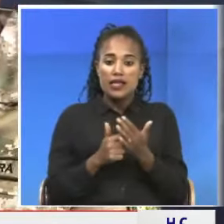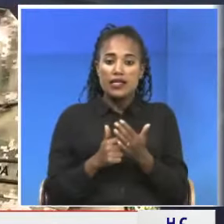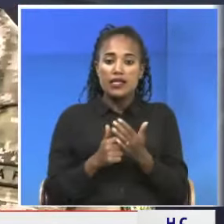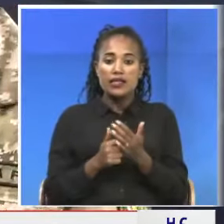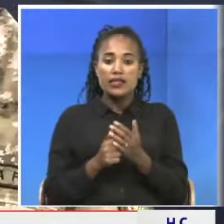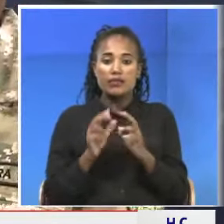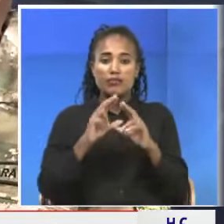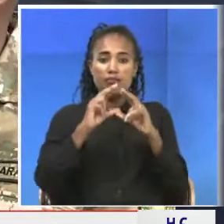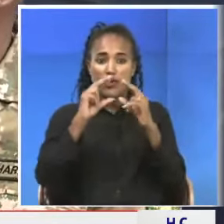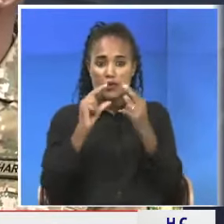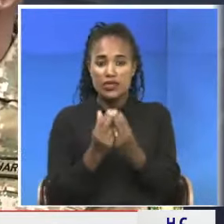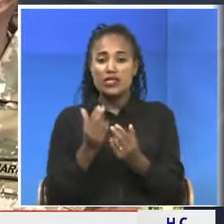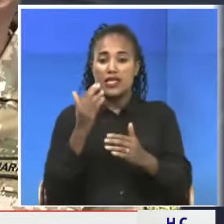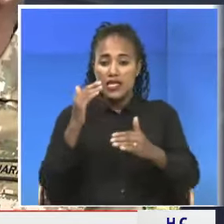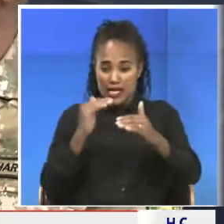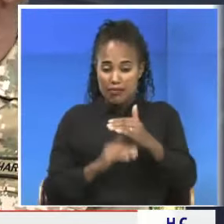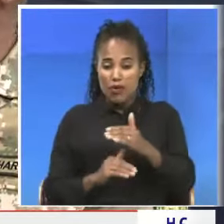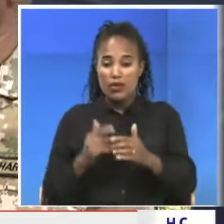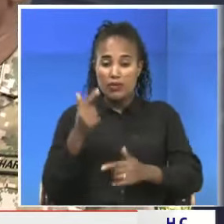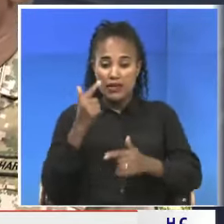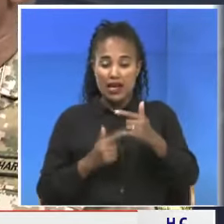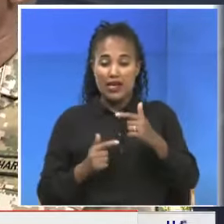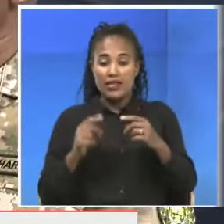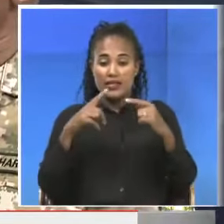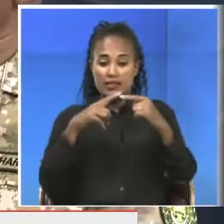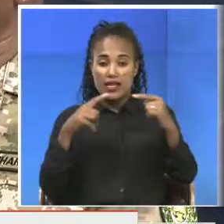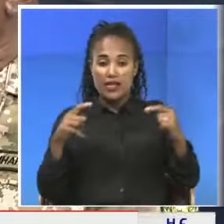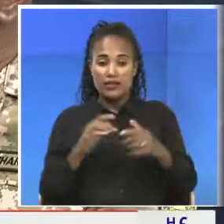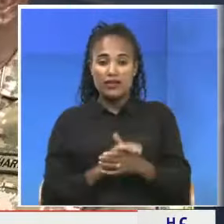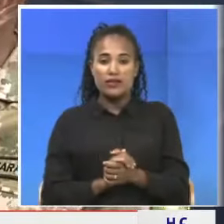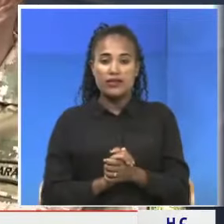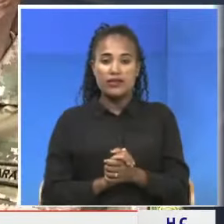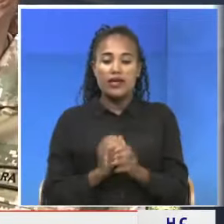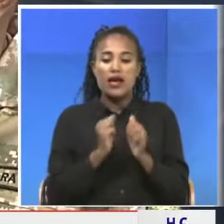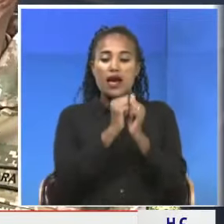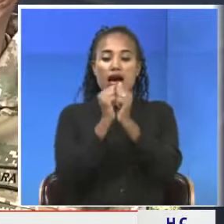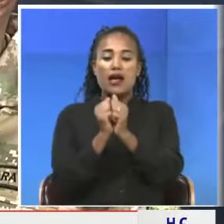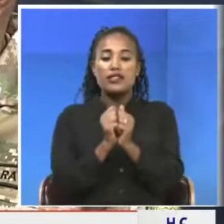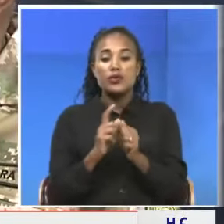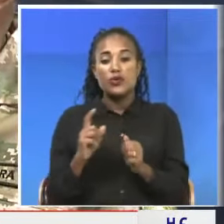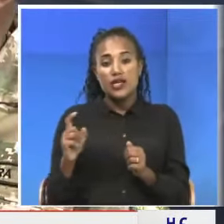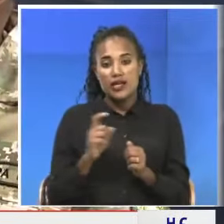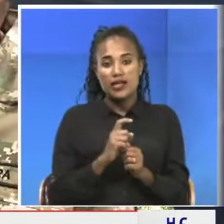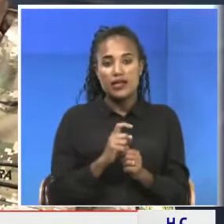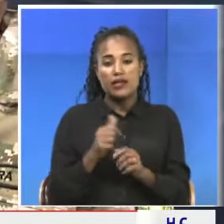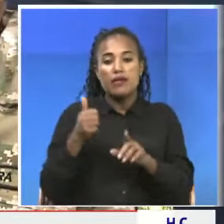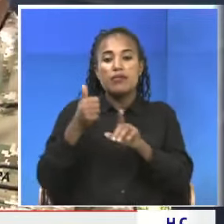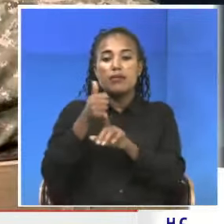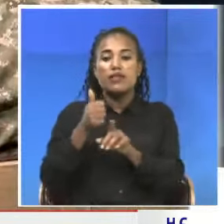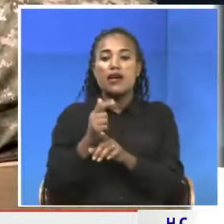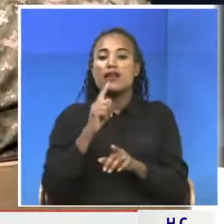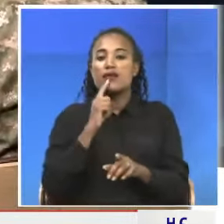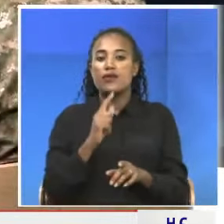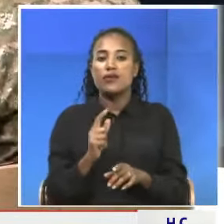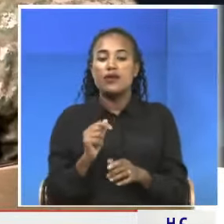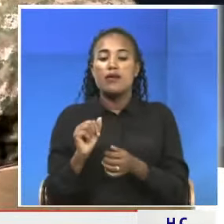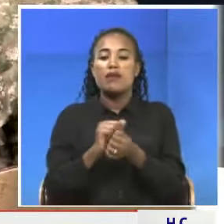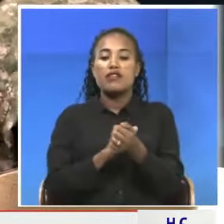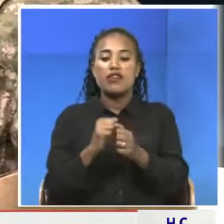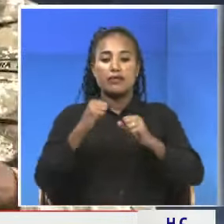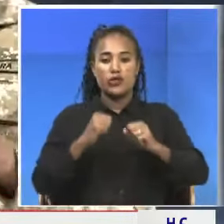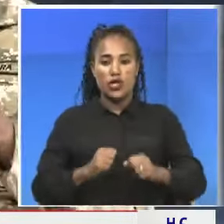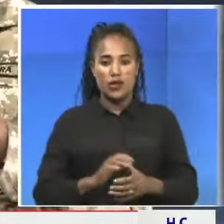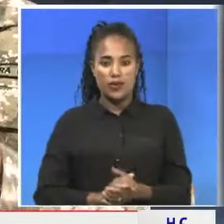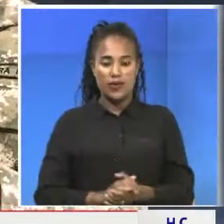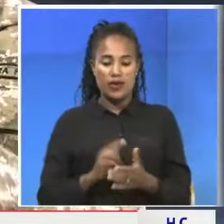ስለዚህ ይሄን እንደ ደገዛ አሰፍስፎ የመጣ ጠላት አንድ ሁነህ በመታገል ነው